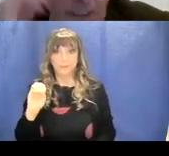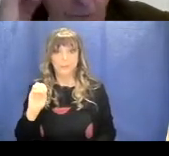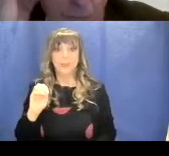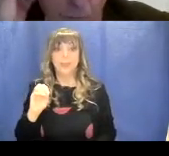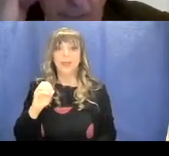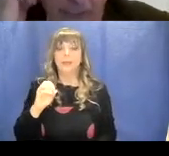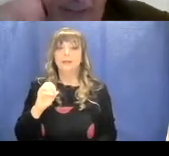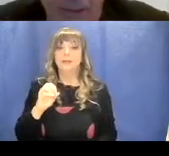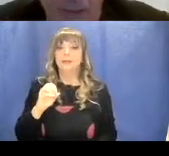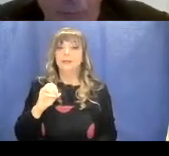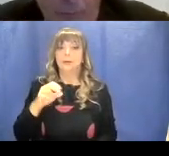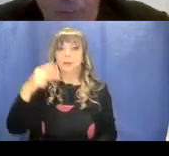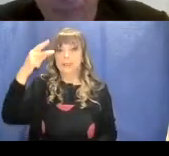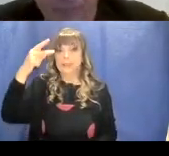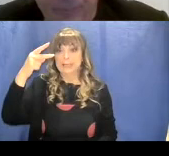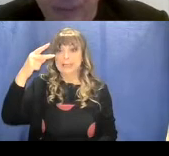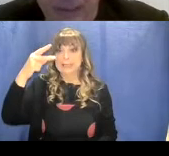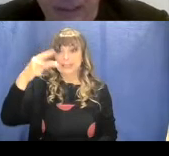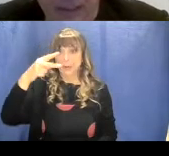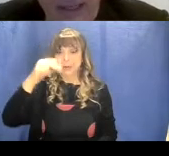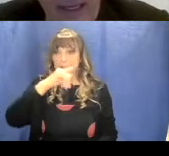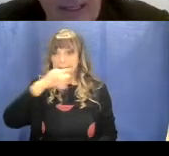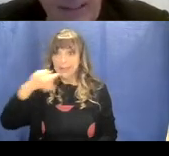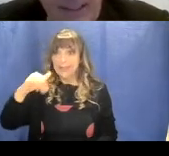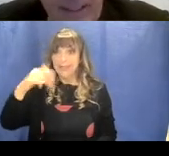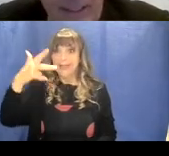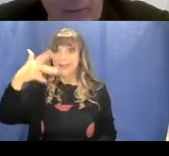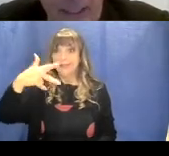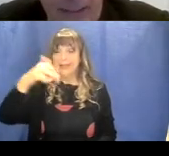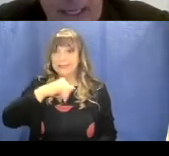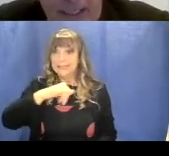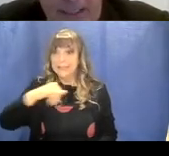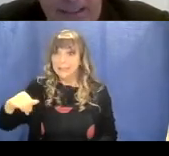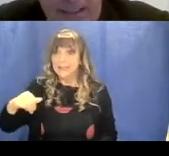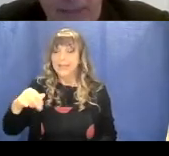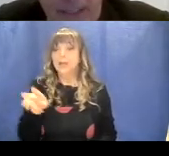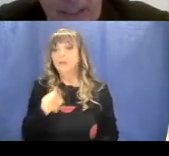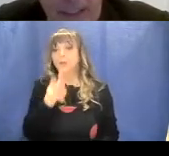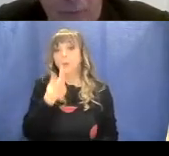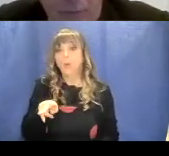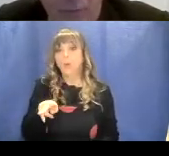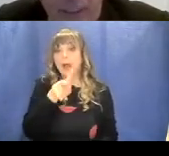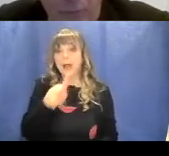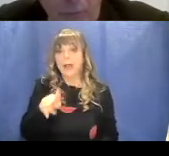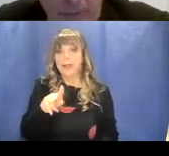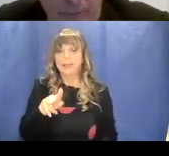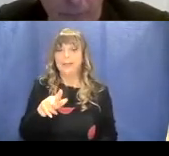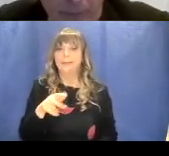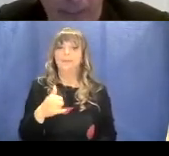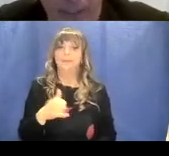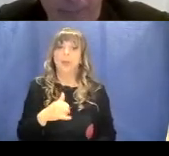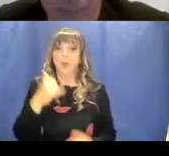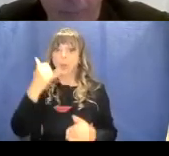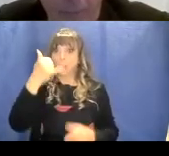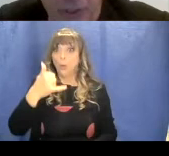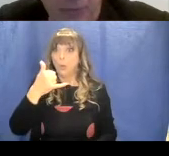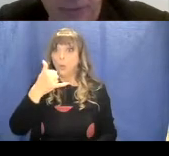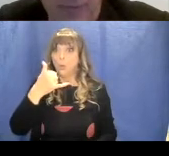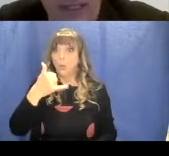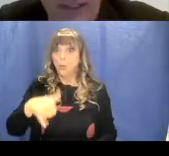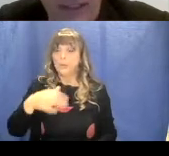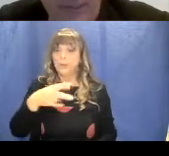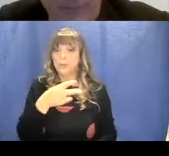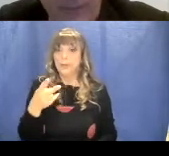riga sono duale tra di loro e la stessa regolarità la si vede sulle ultime due righe qui c'è